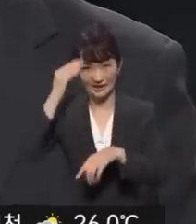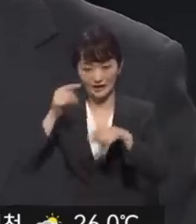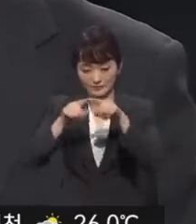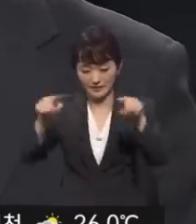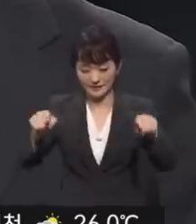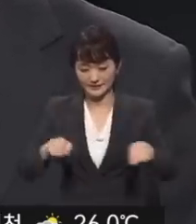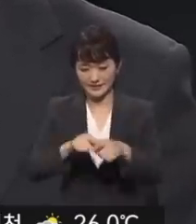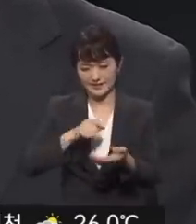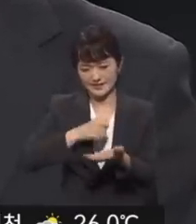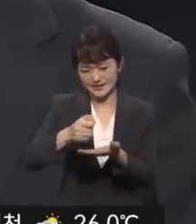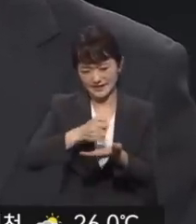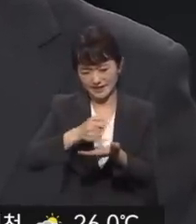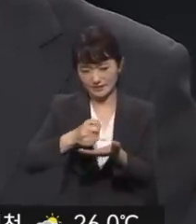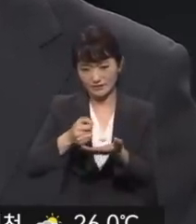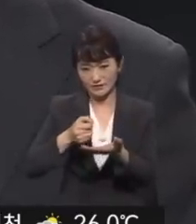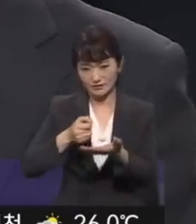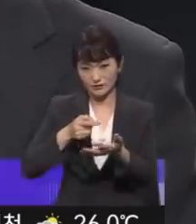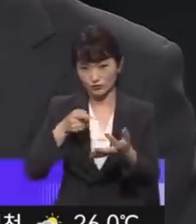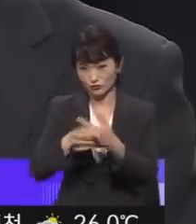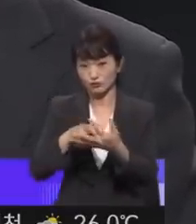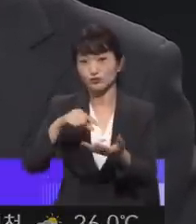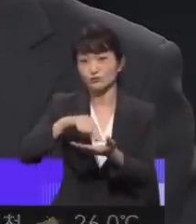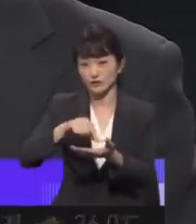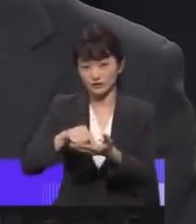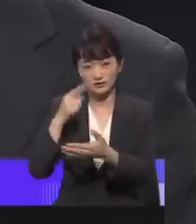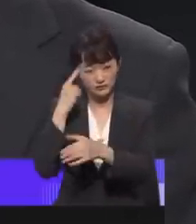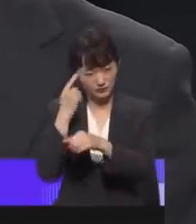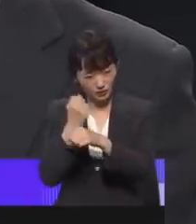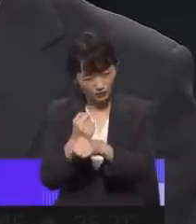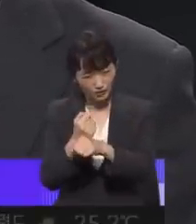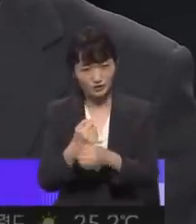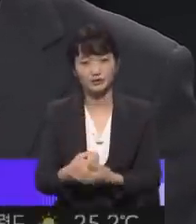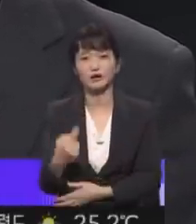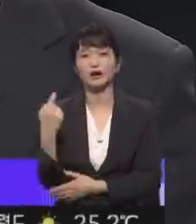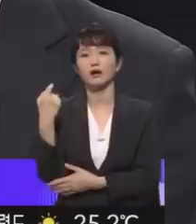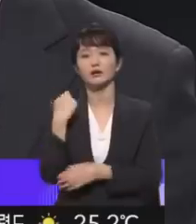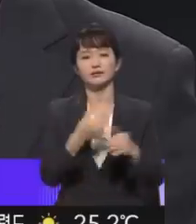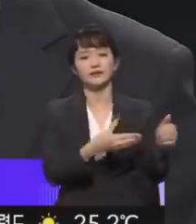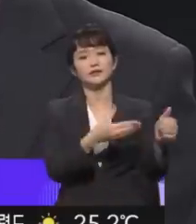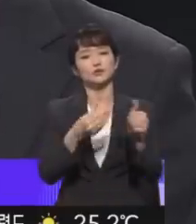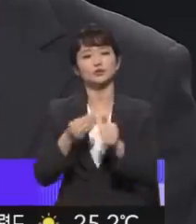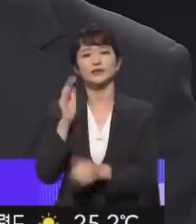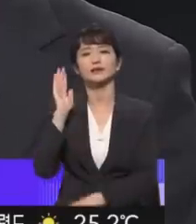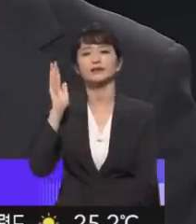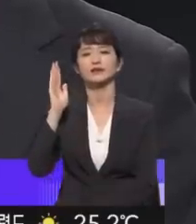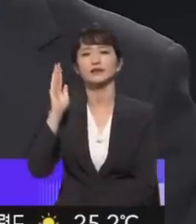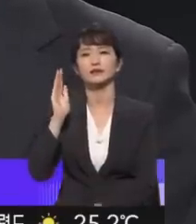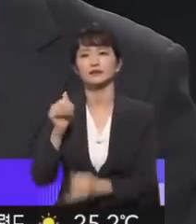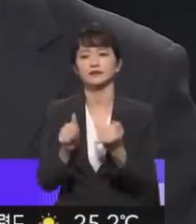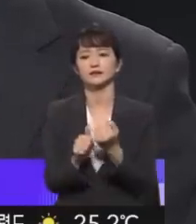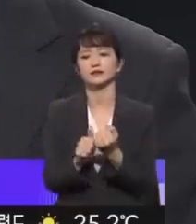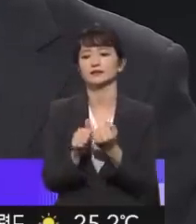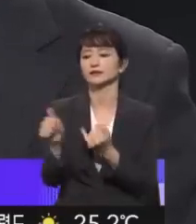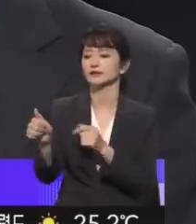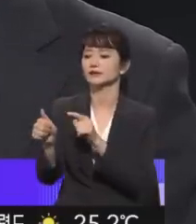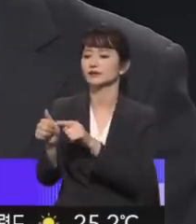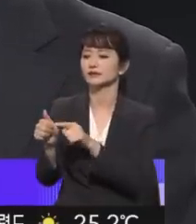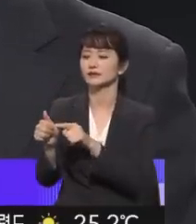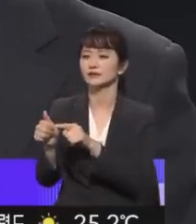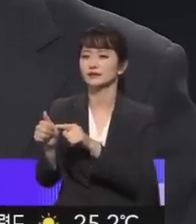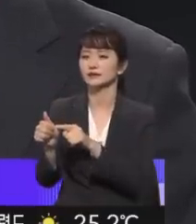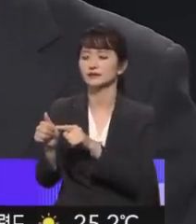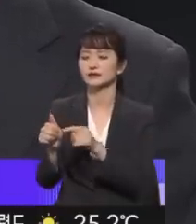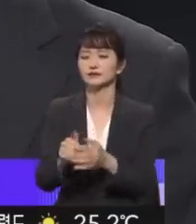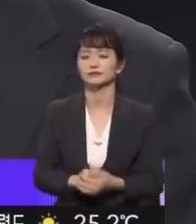한자 해야 됐는데 어제 초청한 3명의 강사를 보면 5초 뒤 부르셨던 분해 남편분 한번 차유람 제약